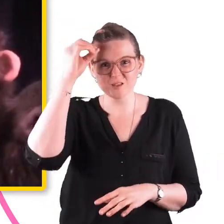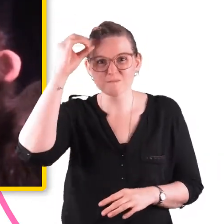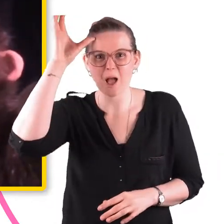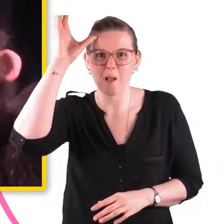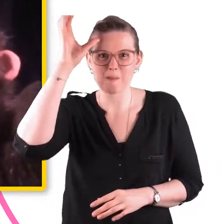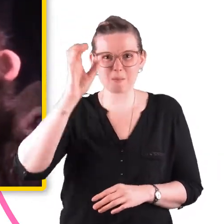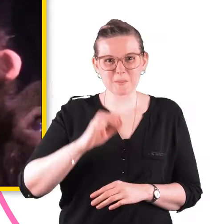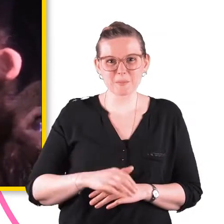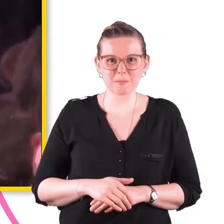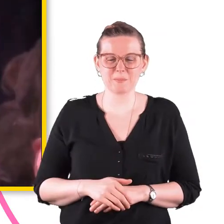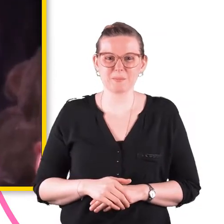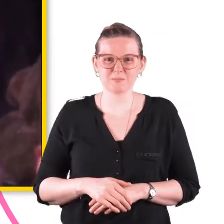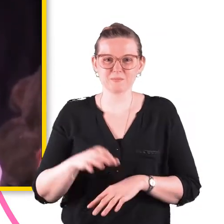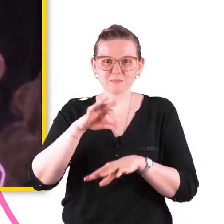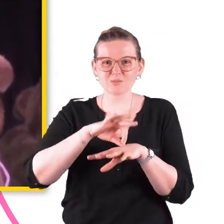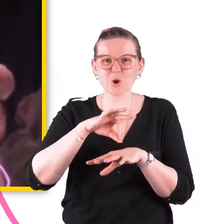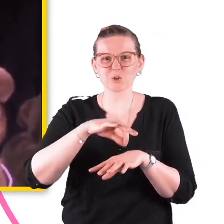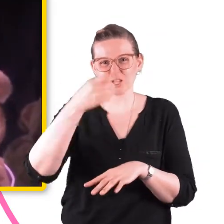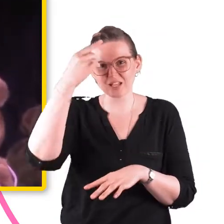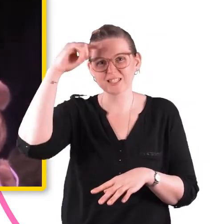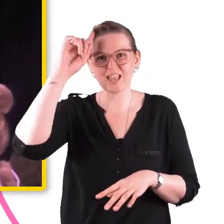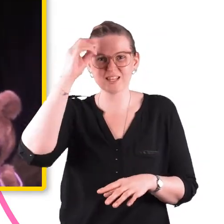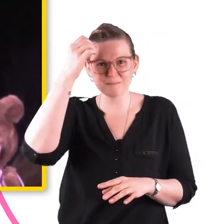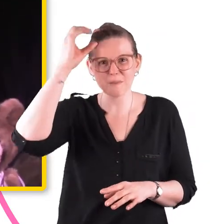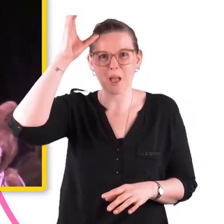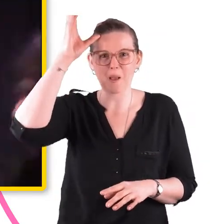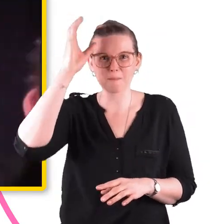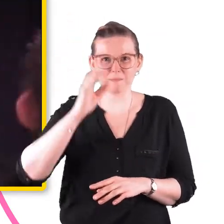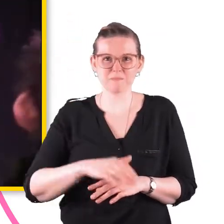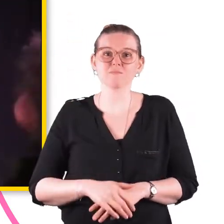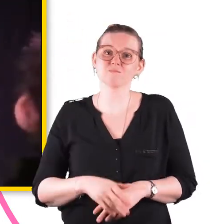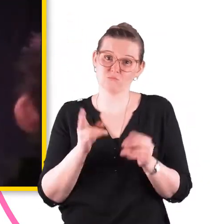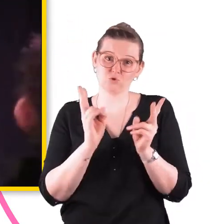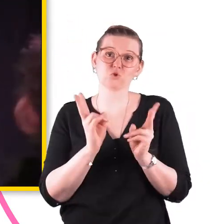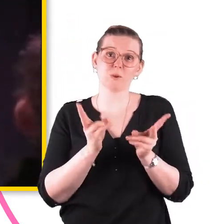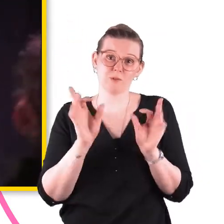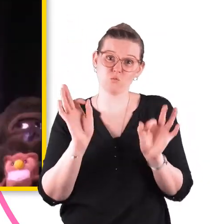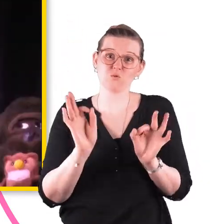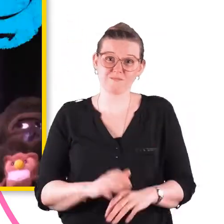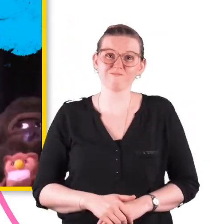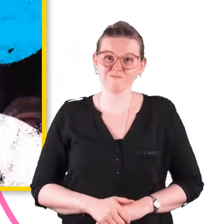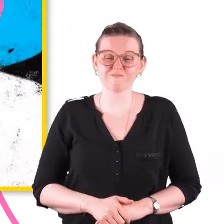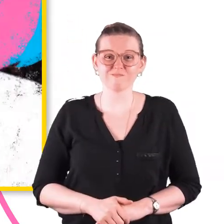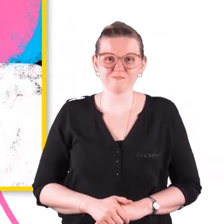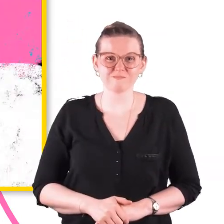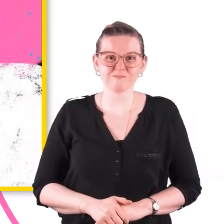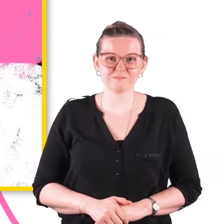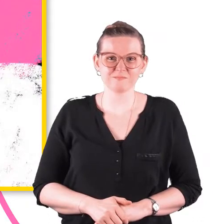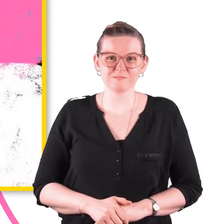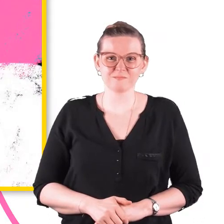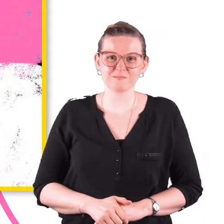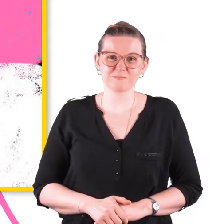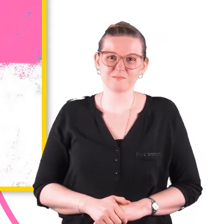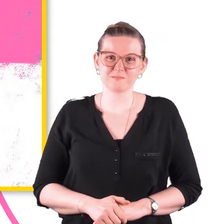Dr. Teddy kennt sich aus. Dr. Teddy kennt sich aus. Richtig gut.